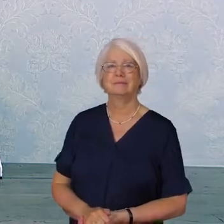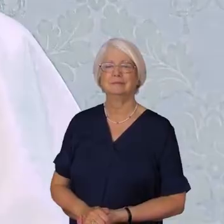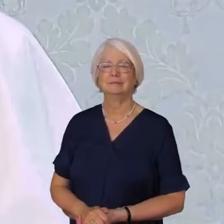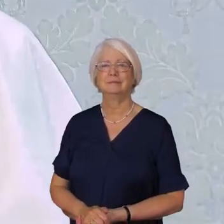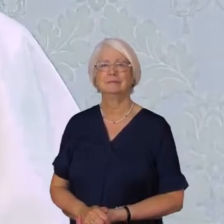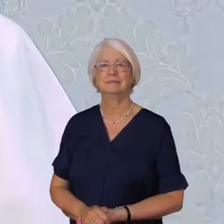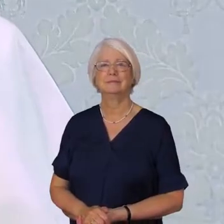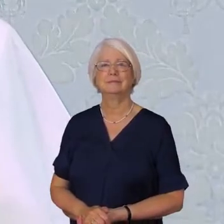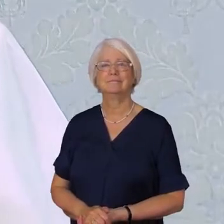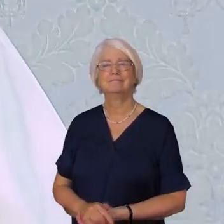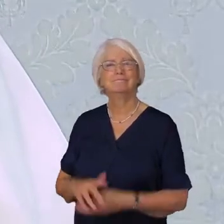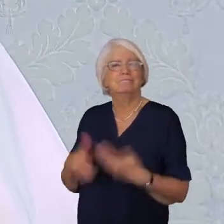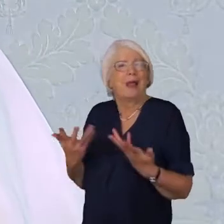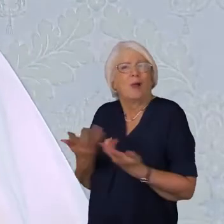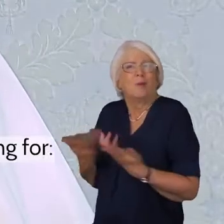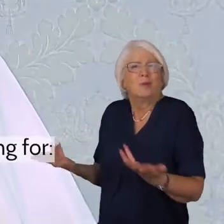Come fare?